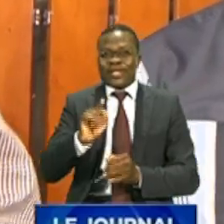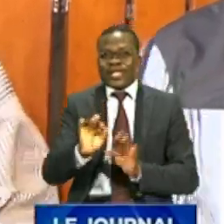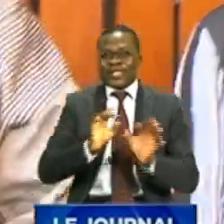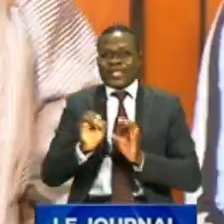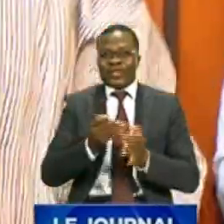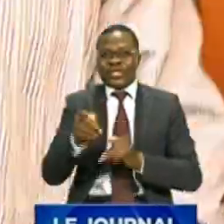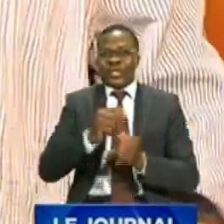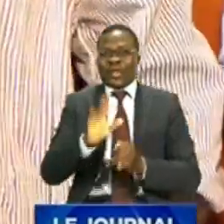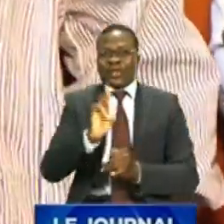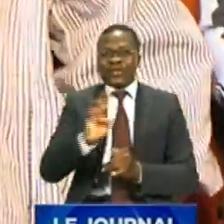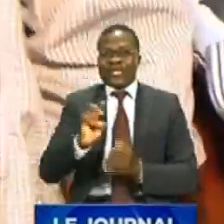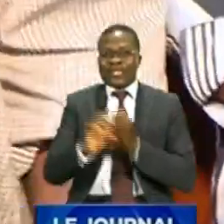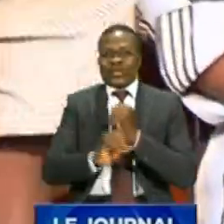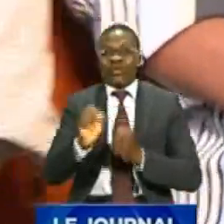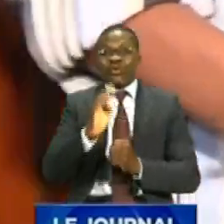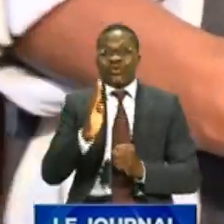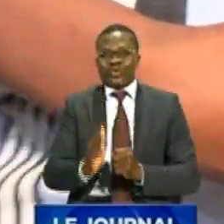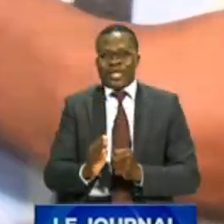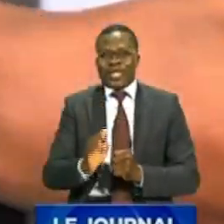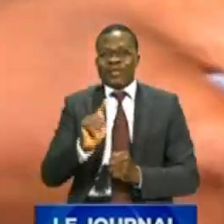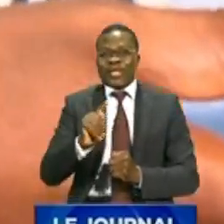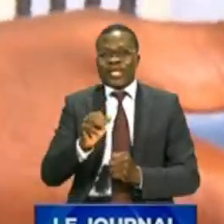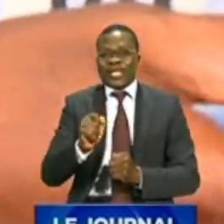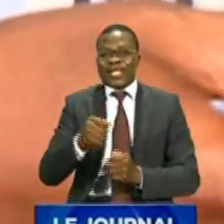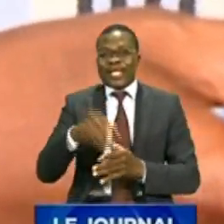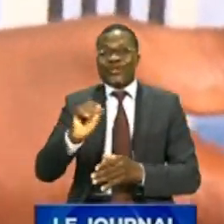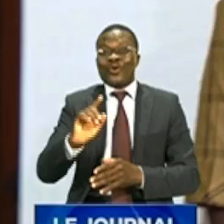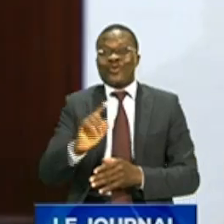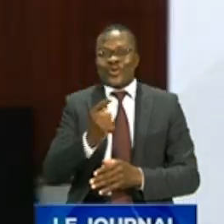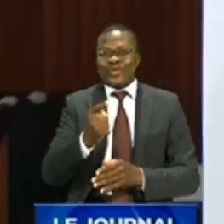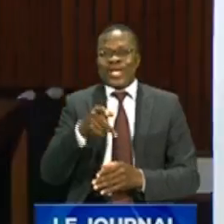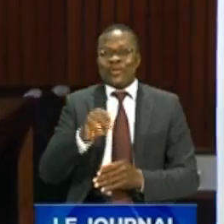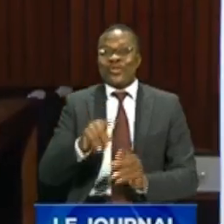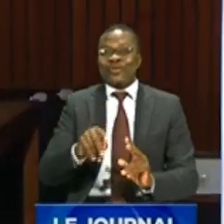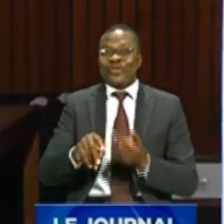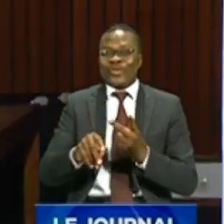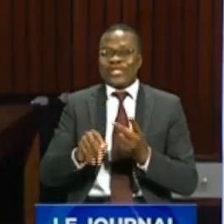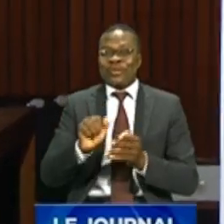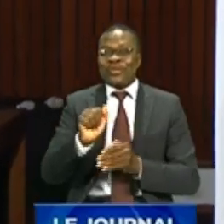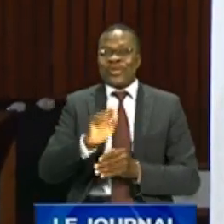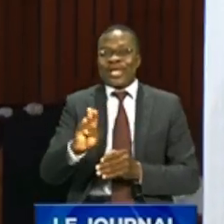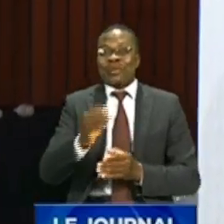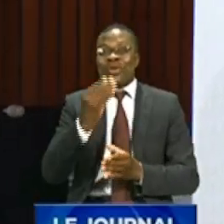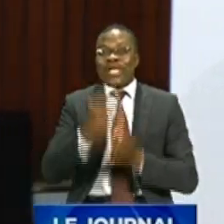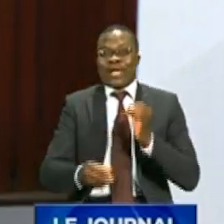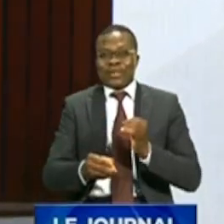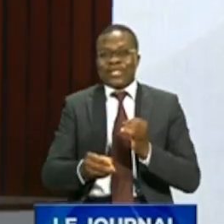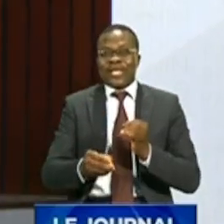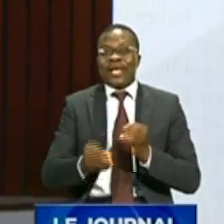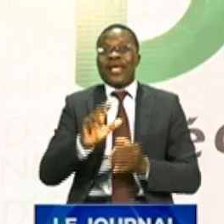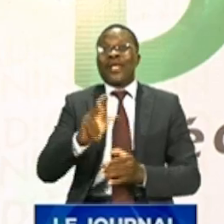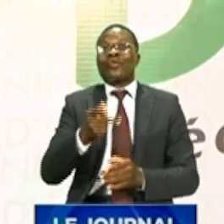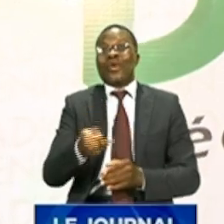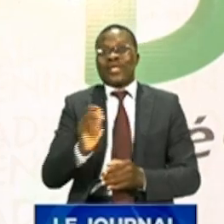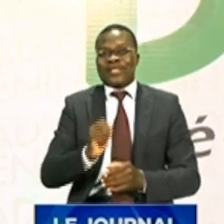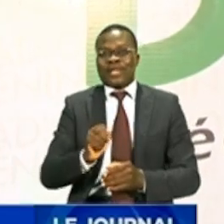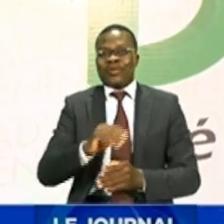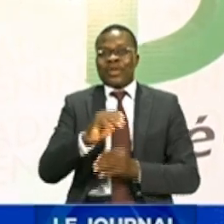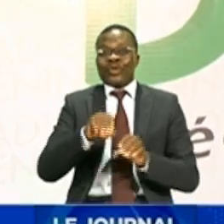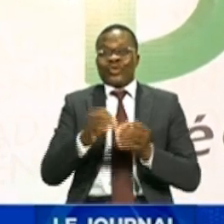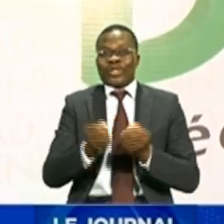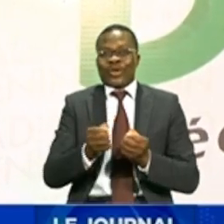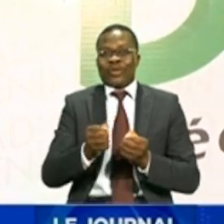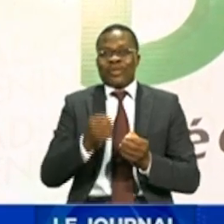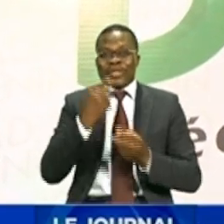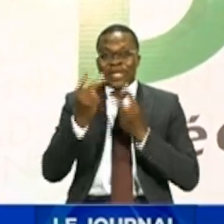sélectionnés parmi les 77 communes du Bénin. Tanguetta sort première, Porte Nouveau deuxième et Abomey absent est d'office troisième. À toute la commune, ça va créer